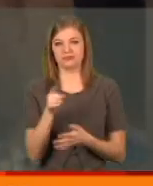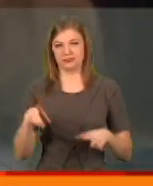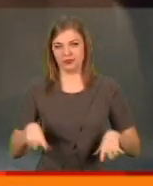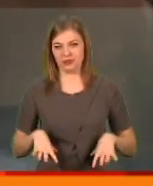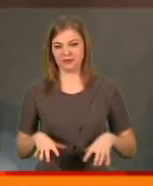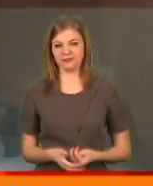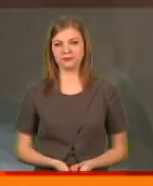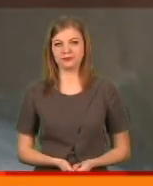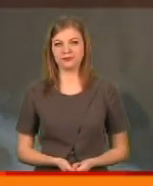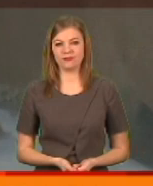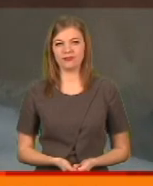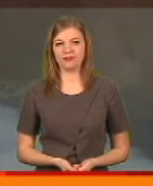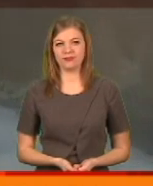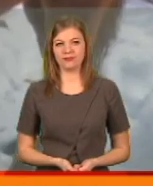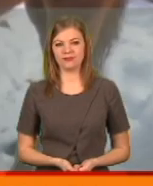тварину-рятівницю.